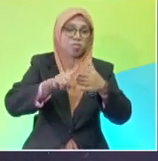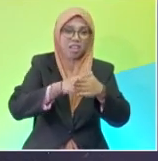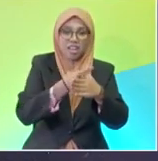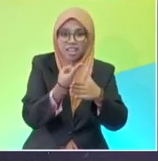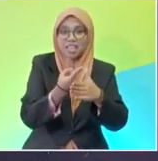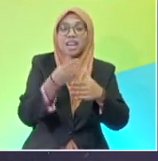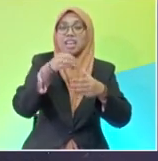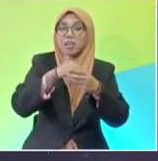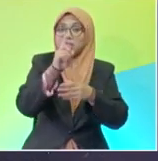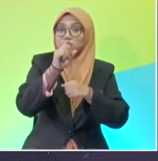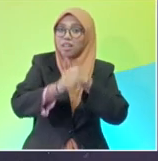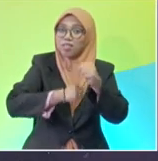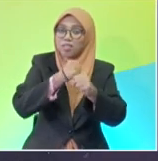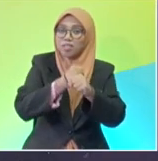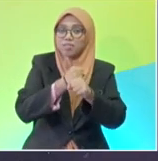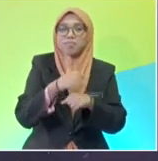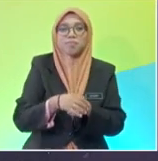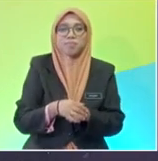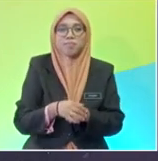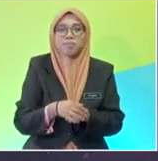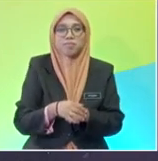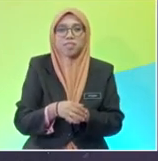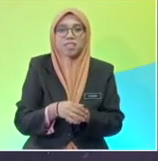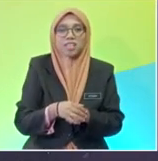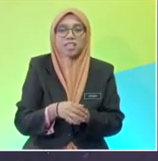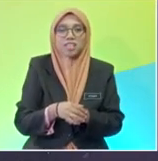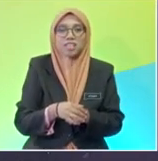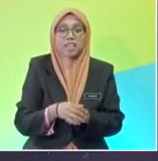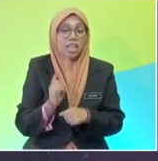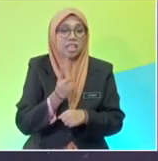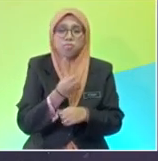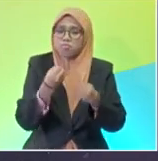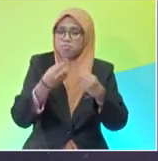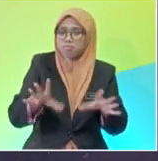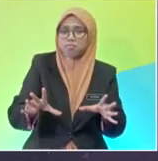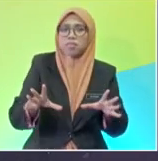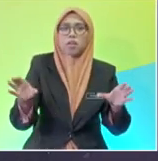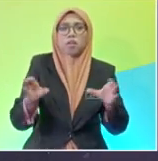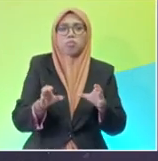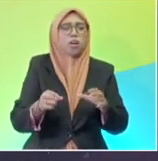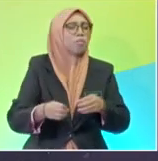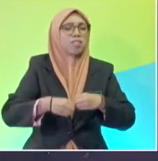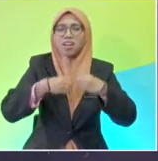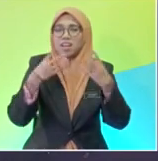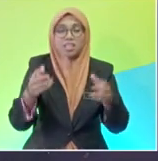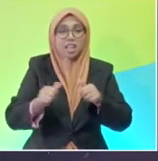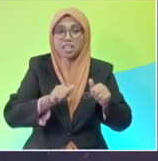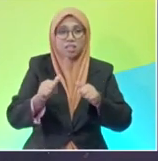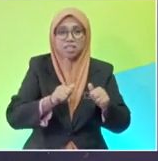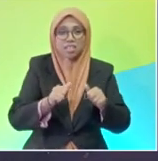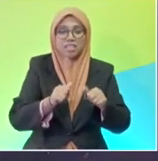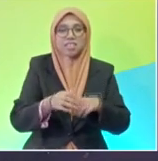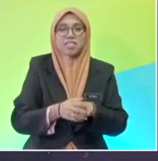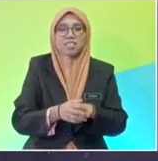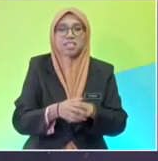saya tersilap. Baik, cikgu, memandangkan kita dah lakukan pelbagai aktiviti menarik dari awal kelas sampai ke penghujung. Sedikit rumusan ringkas daripada cikgu